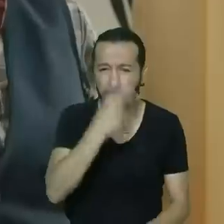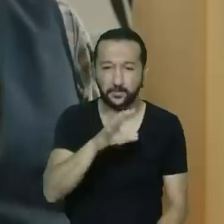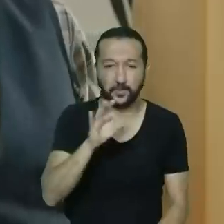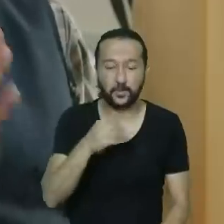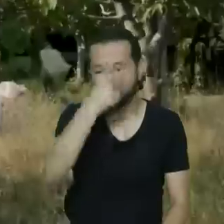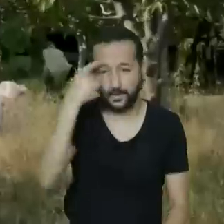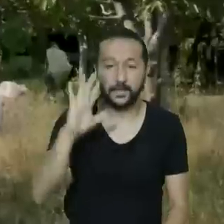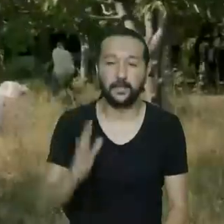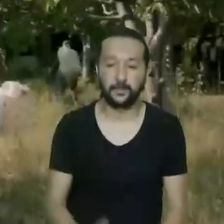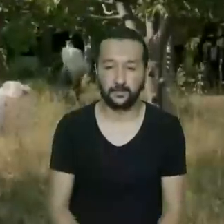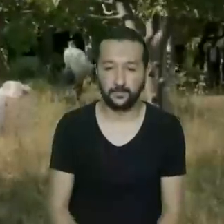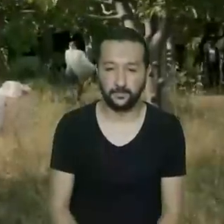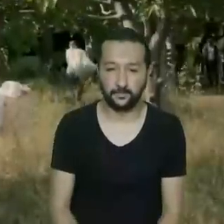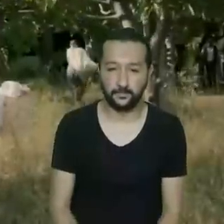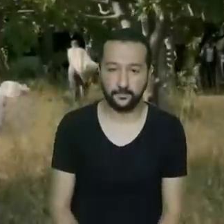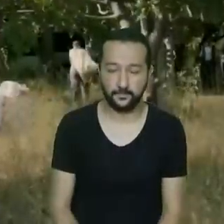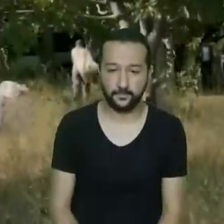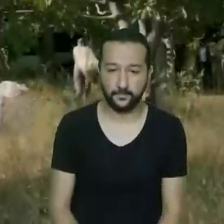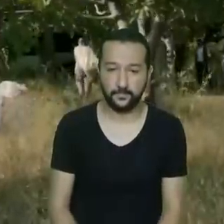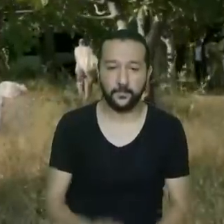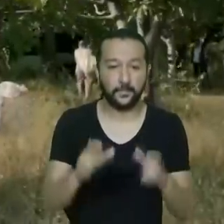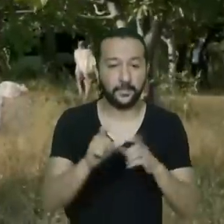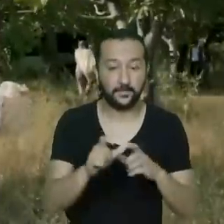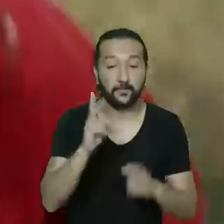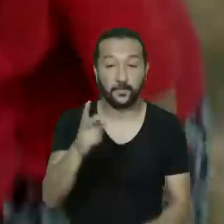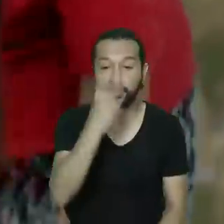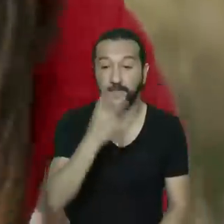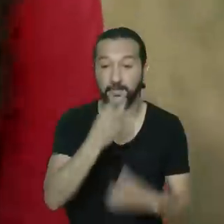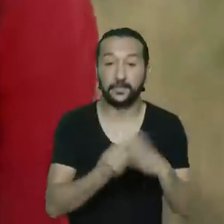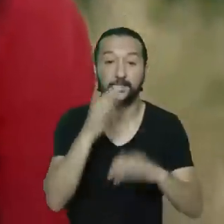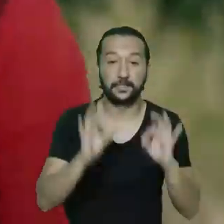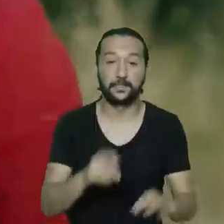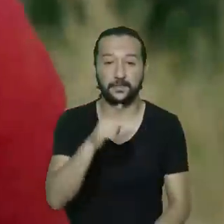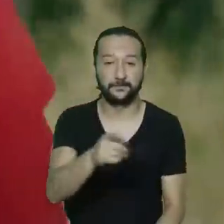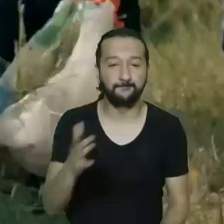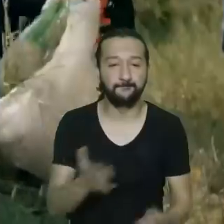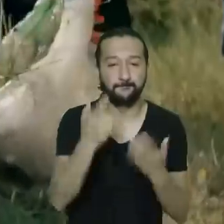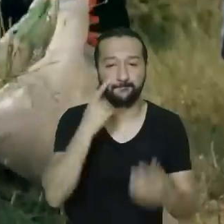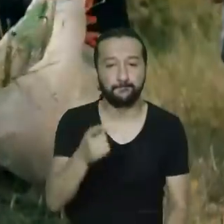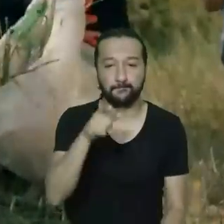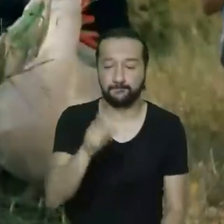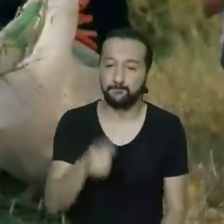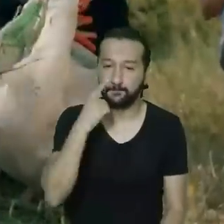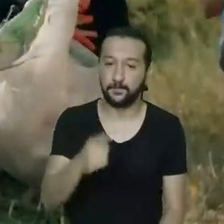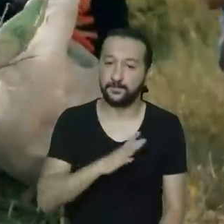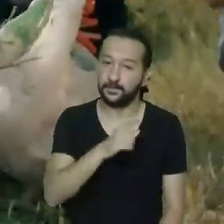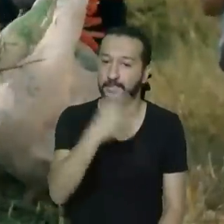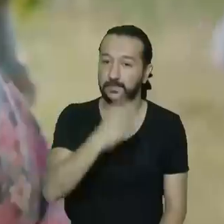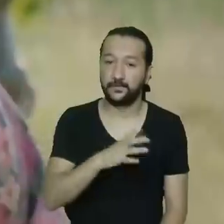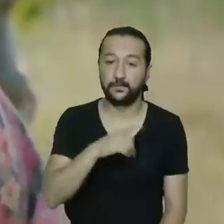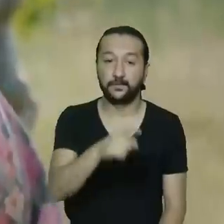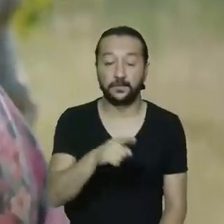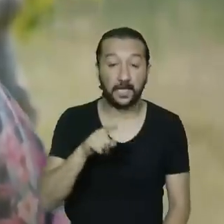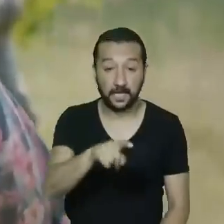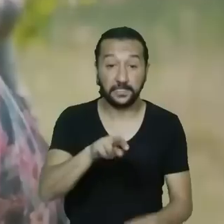değil. Haydi. Zeytinlik. Sedef'in şarkısı çıktı yine. Hey gidi divane, ne severdi bu şarkıyı?